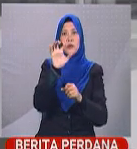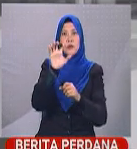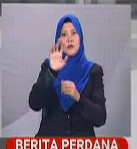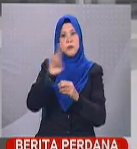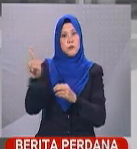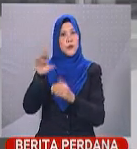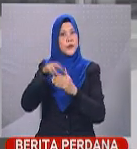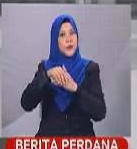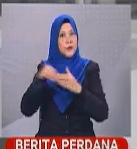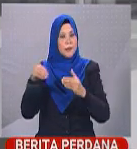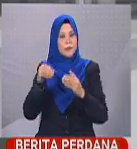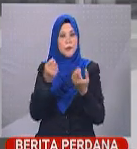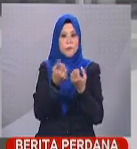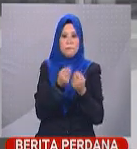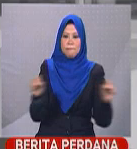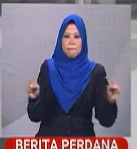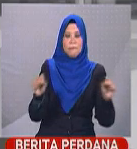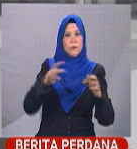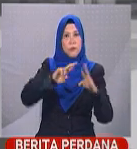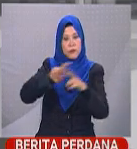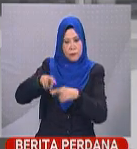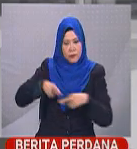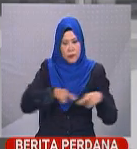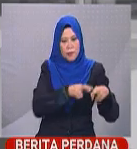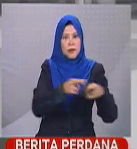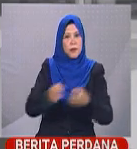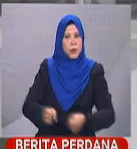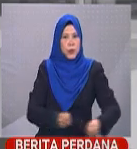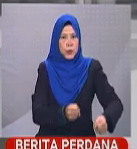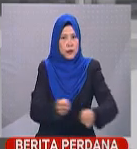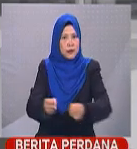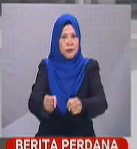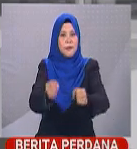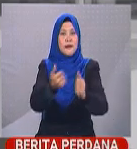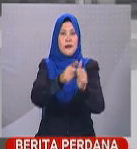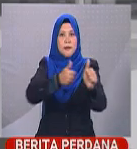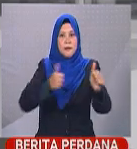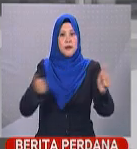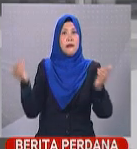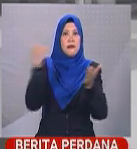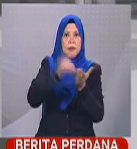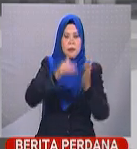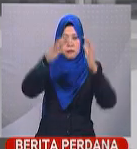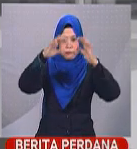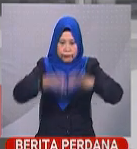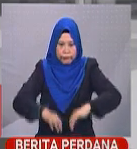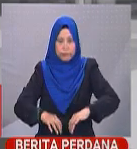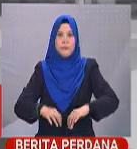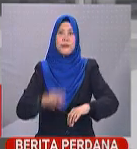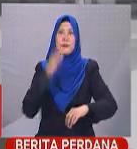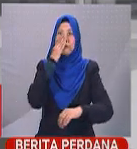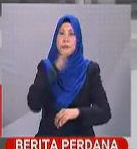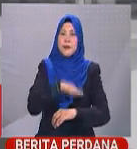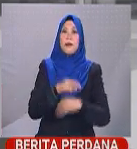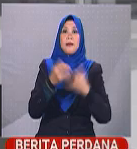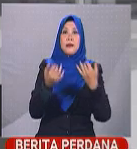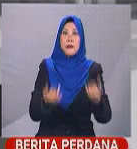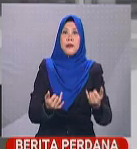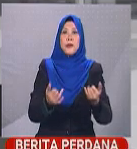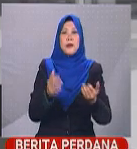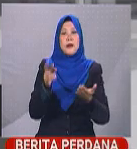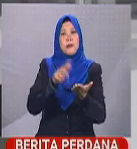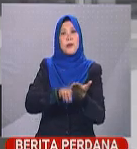bagi kerja-kerja membaik pulih sungai dan anak sungai Sering bagi mengelak runtuhan lebih buruk. Ikuti laporan yang disediakan